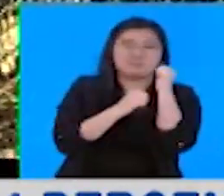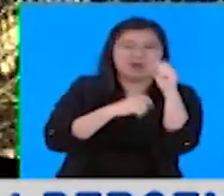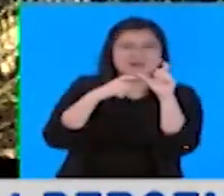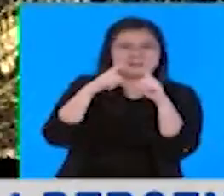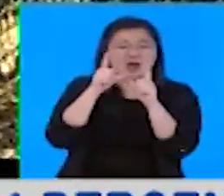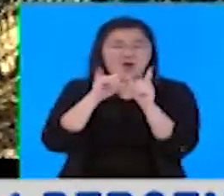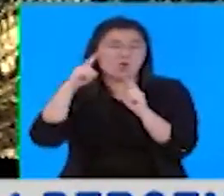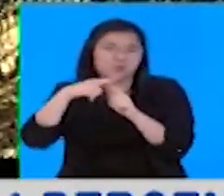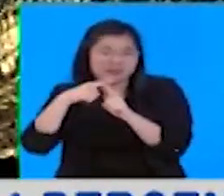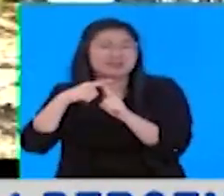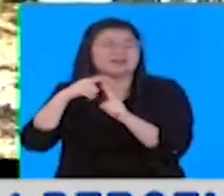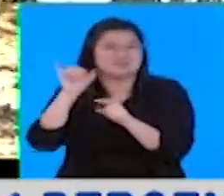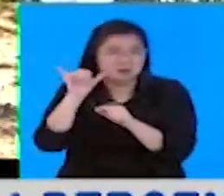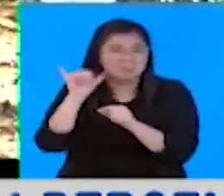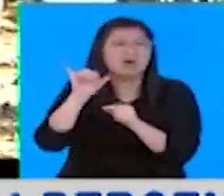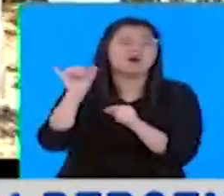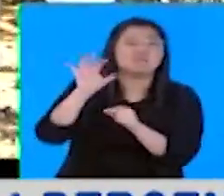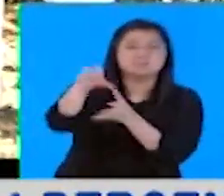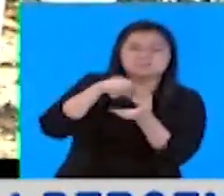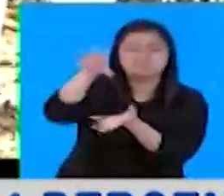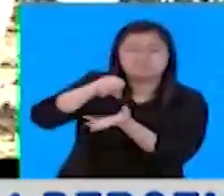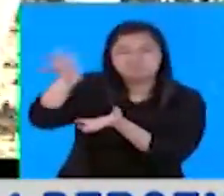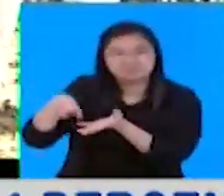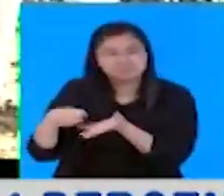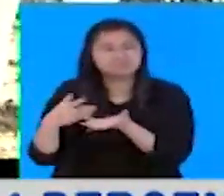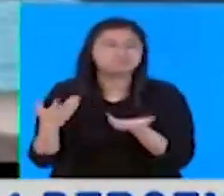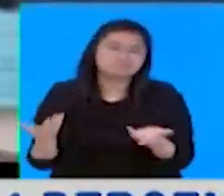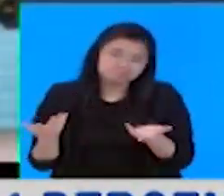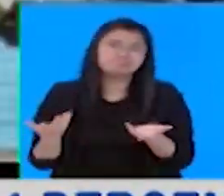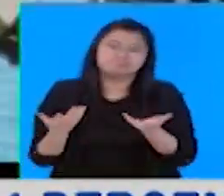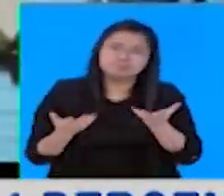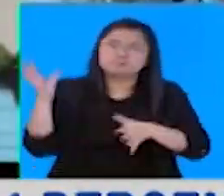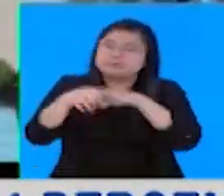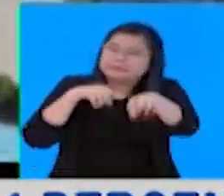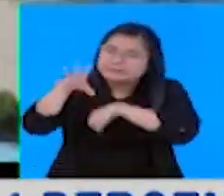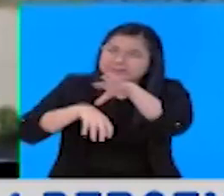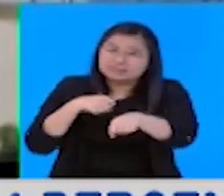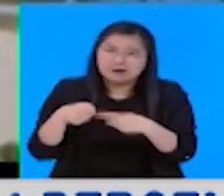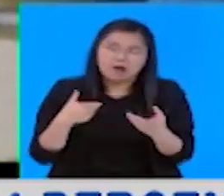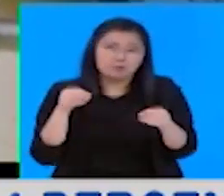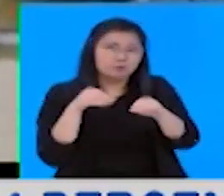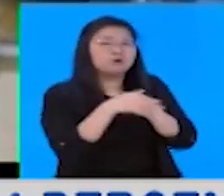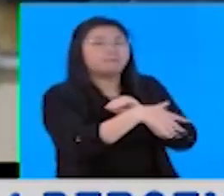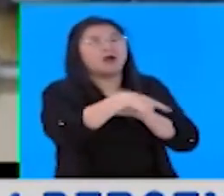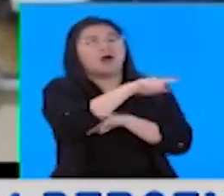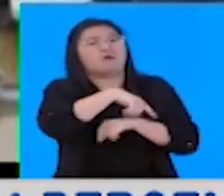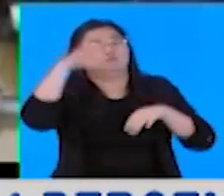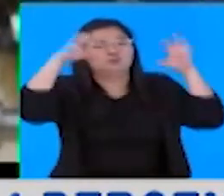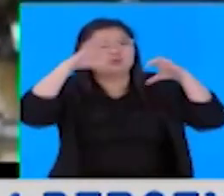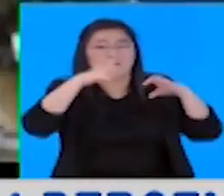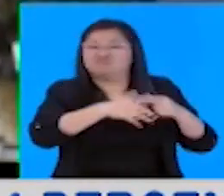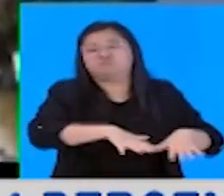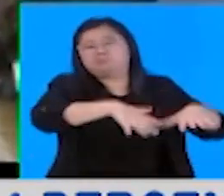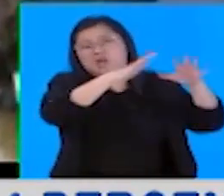dari kejadian banjir Hai yang begitu mati pada tahun ini lebih baik dari tahun-tahun sebelumnya Mas Kiki